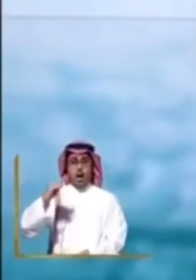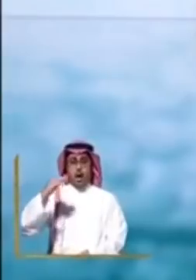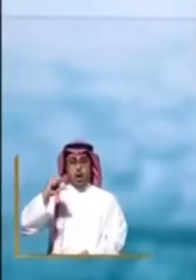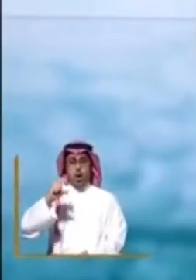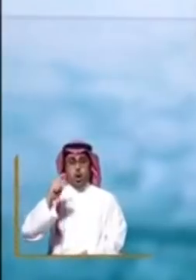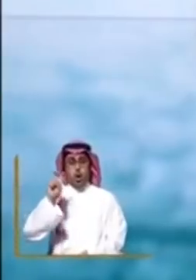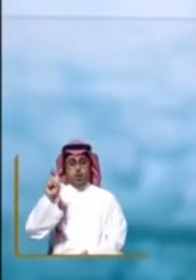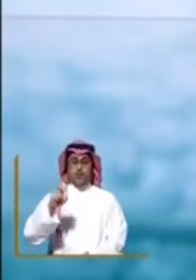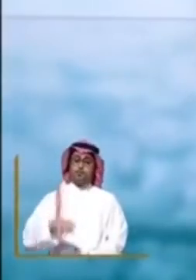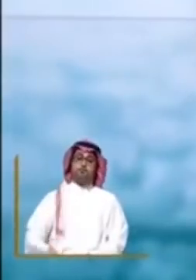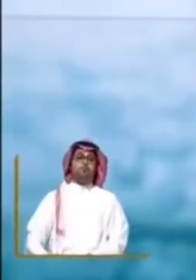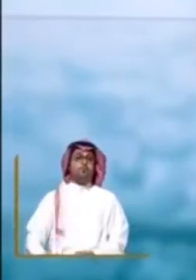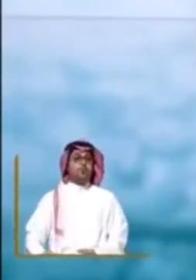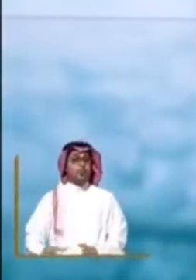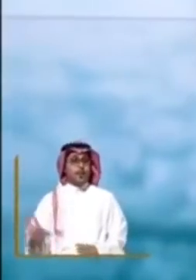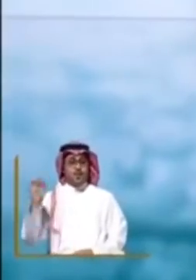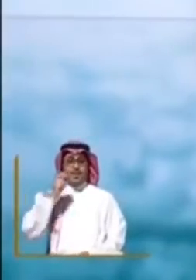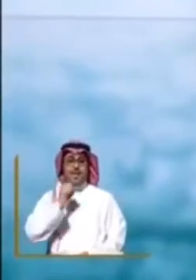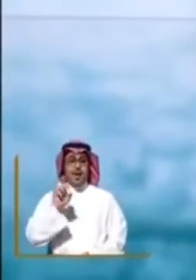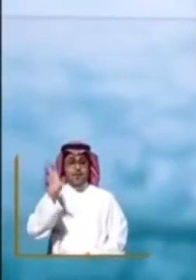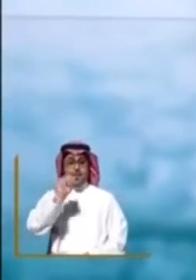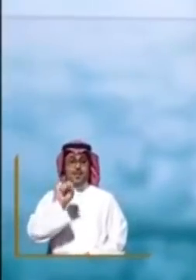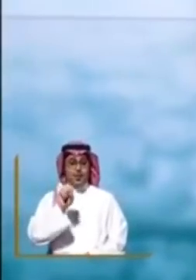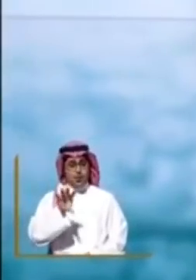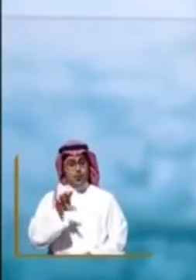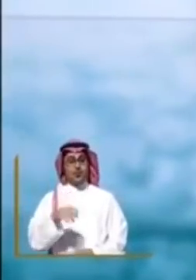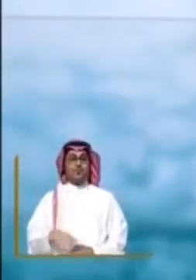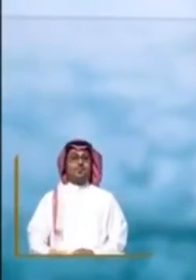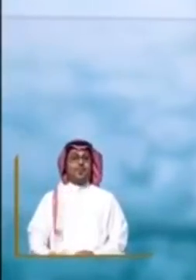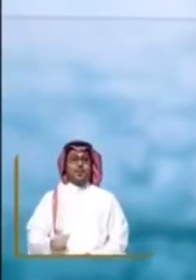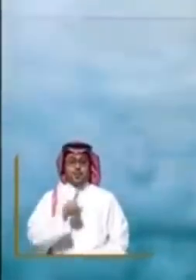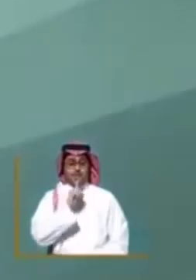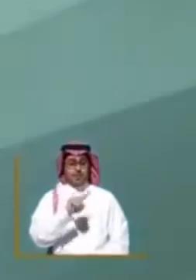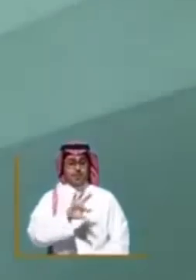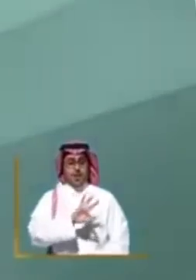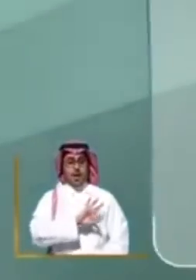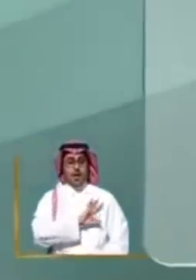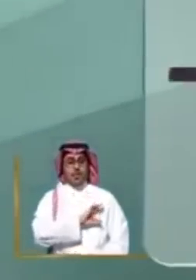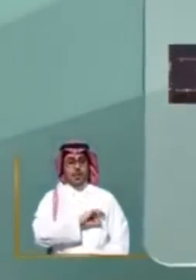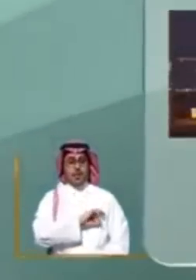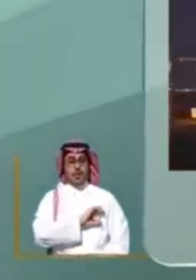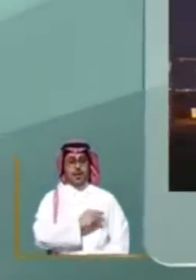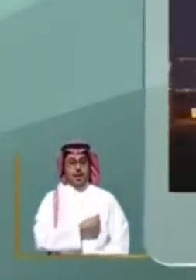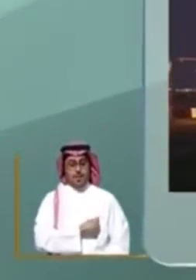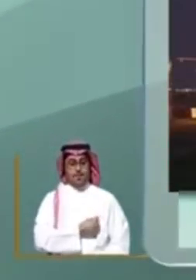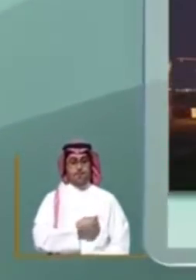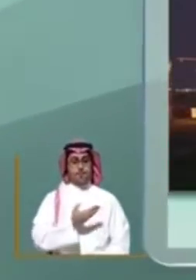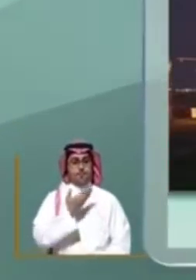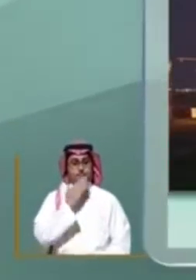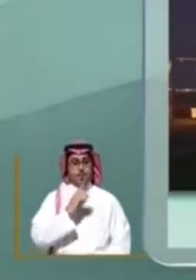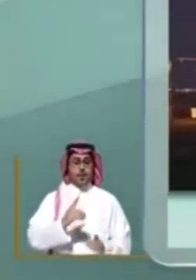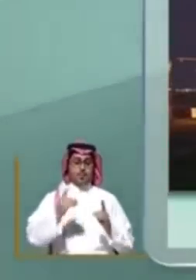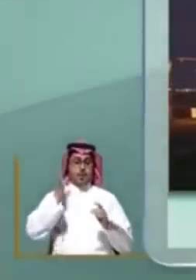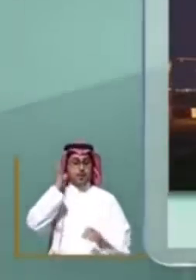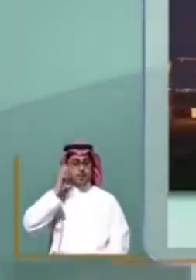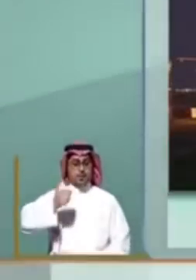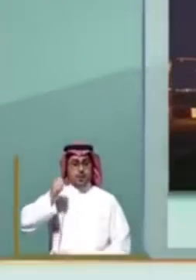مساء النور، حياكم الله. حياك الله. أولا بسم الله الرحمن الرحيم، الحمد لله والصلاة والسلام على رسول